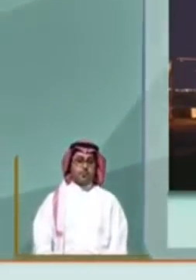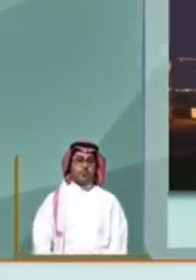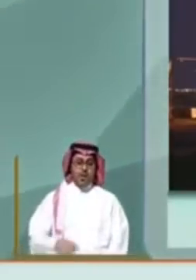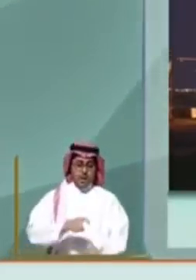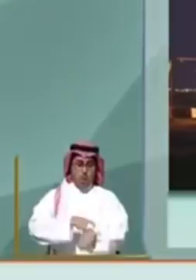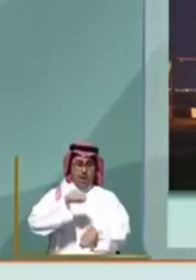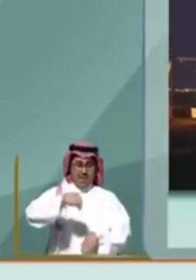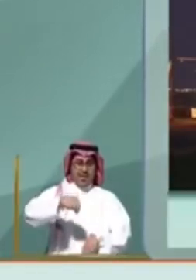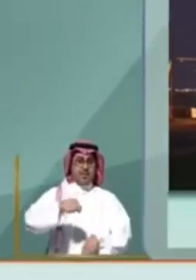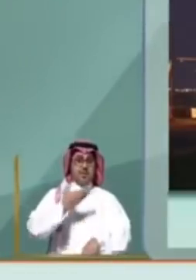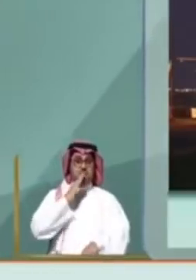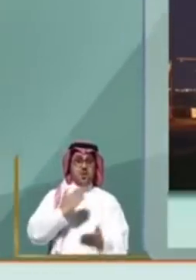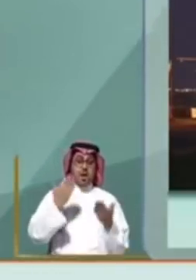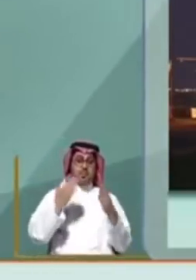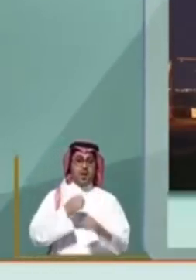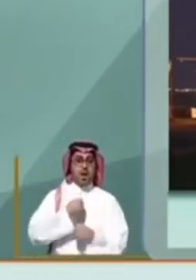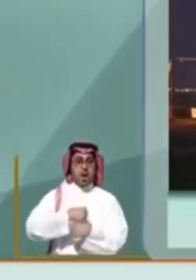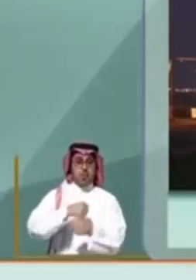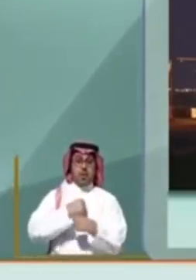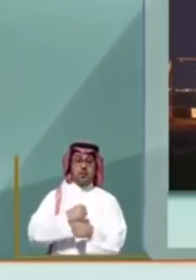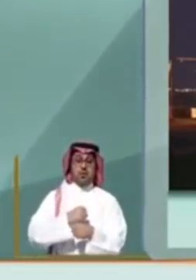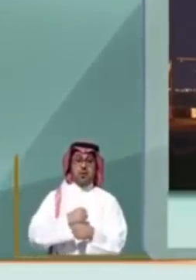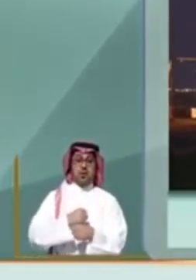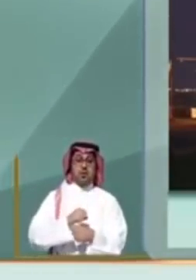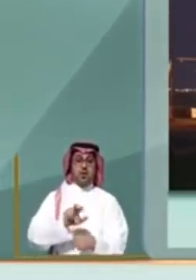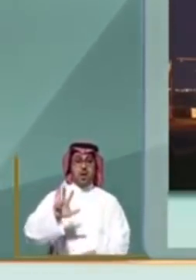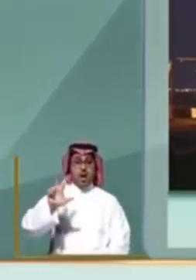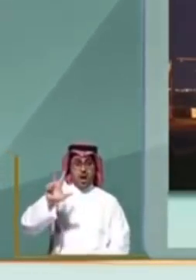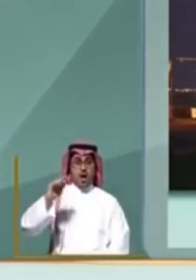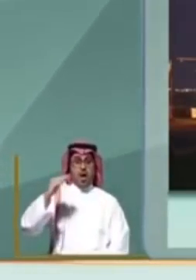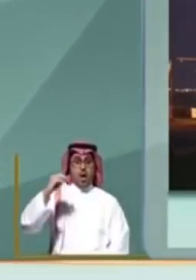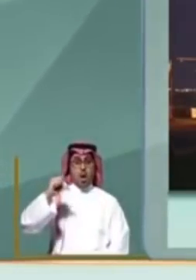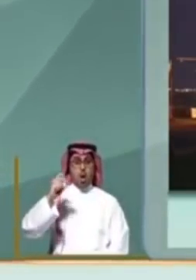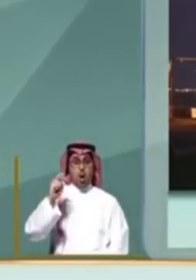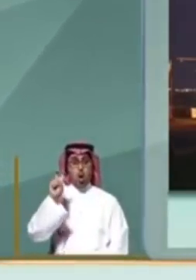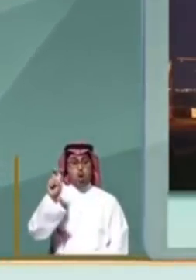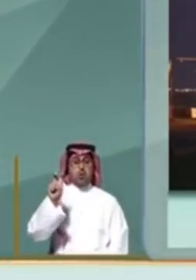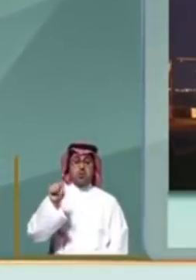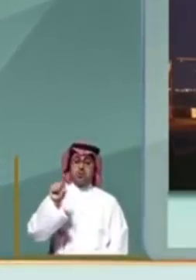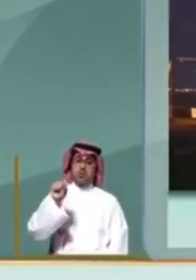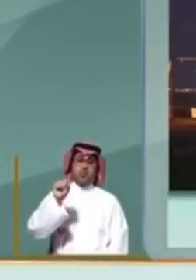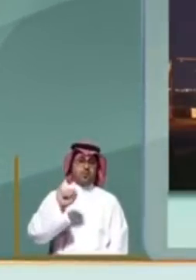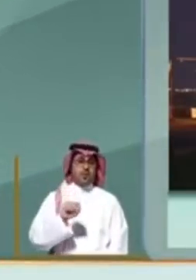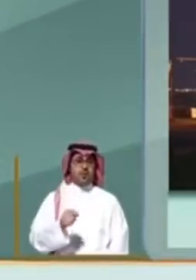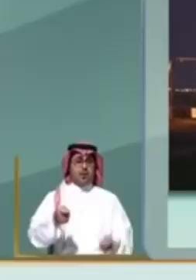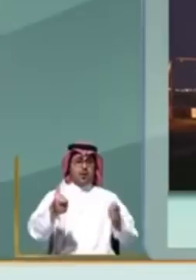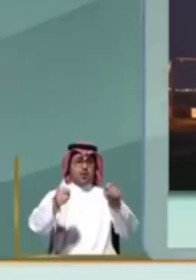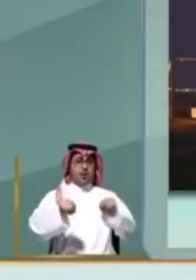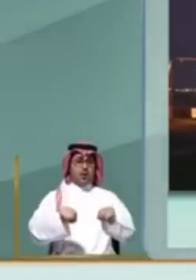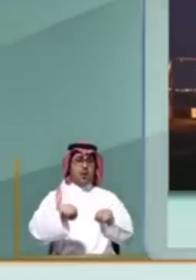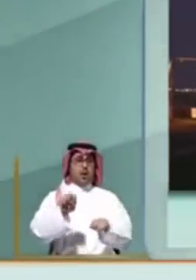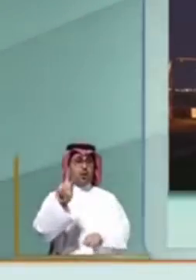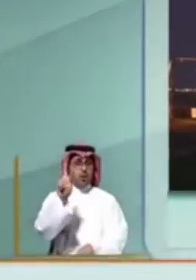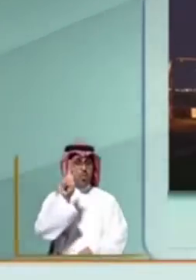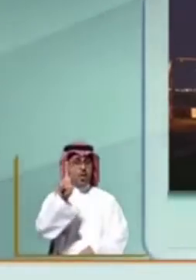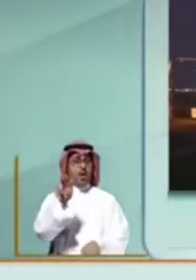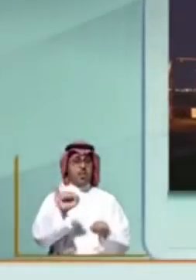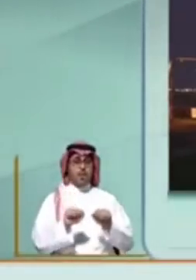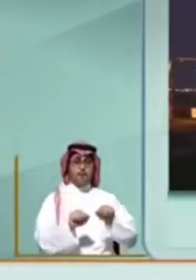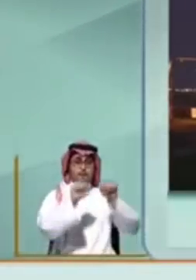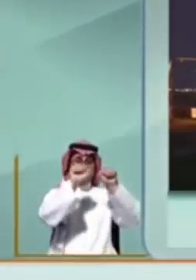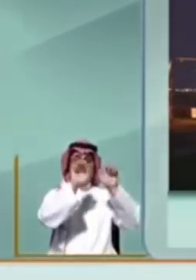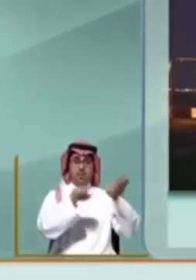الفترة الأخيرة ولله الحمد جهود البلدية متواصلة دون توقف، لعل آخر هذا الأسبوع تم إغلاق ثلاث مواقع ثبت فيها ثلاث